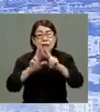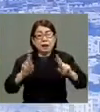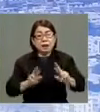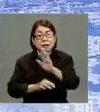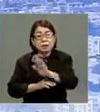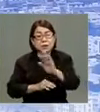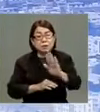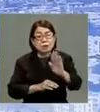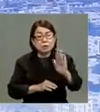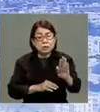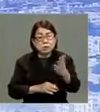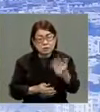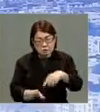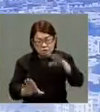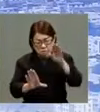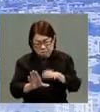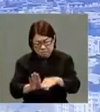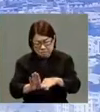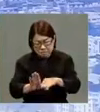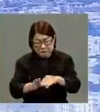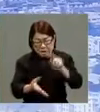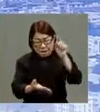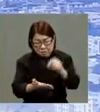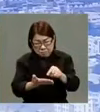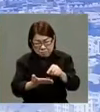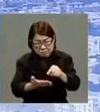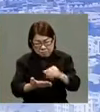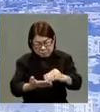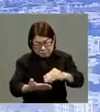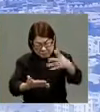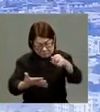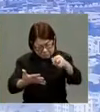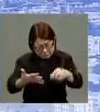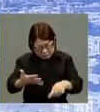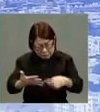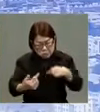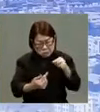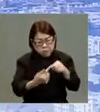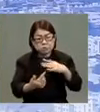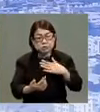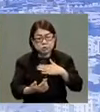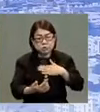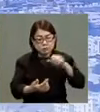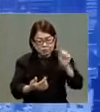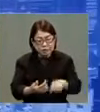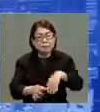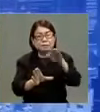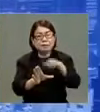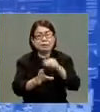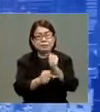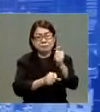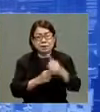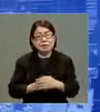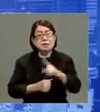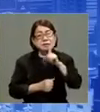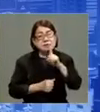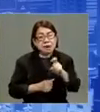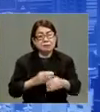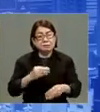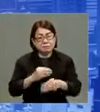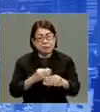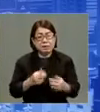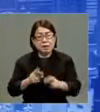ไปดูครับแล้วท่านไปเลือกดูฮะถ้าอยู่ในนั้นเราได้หมดเลยครับ ครับมีสอบถามเพิ่มเติมครับอย่างเป็นผู้ประกอบการที่เป็นร้